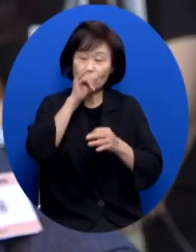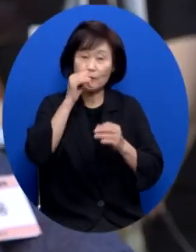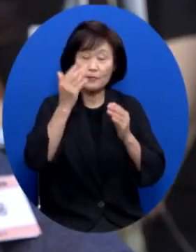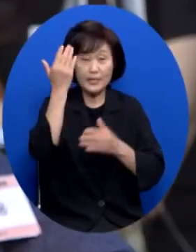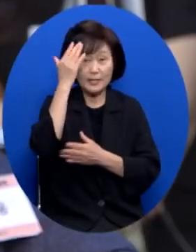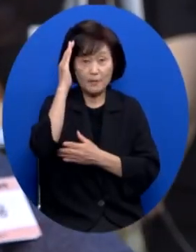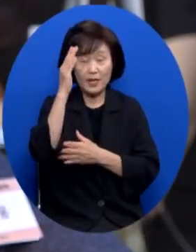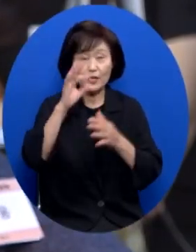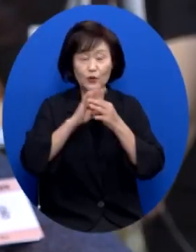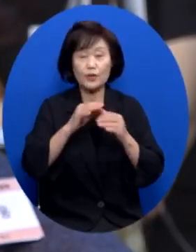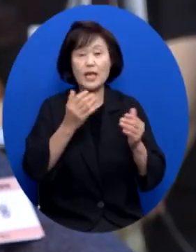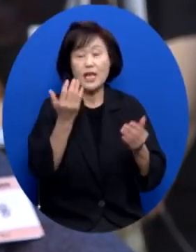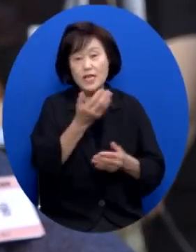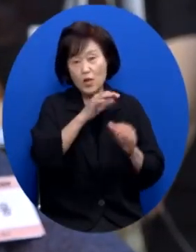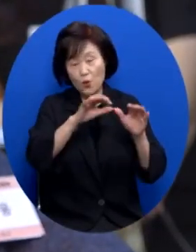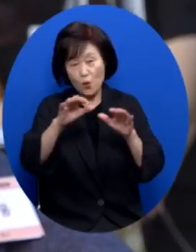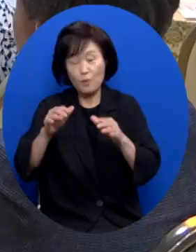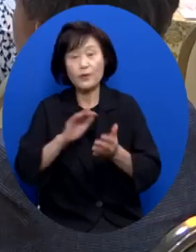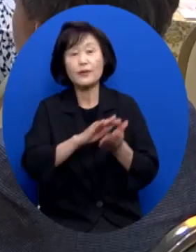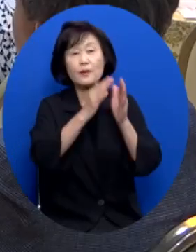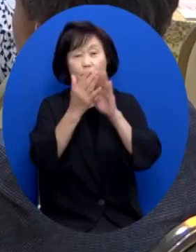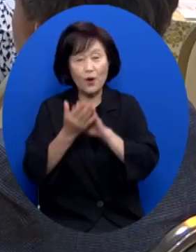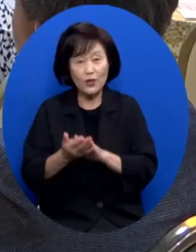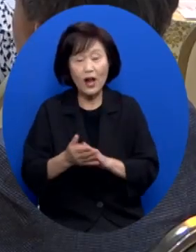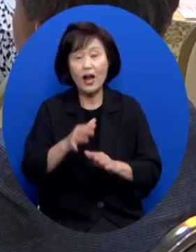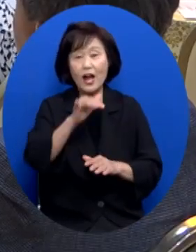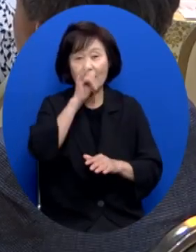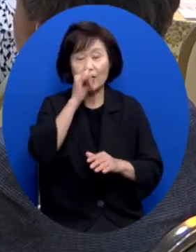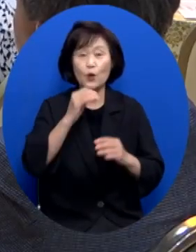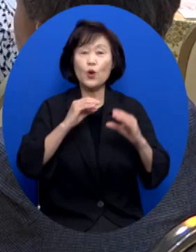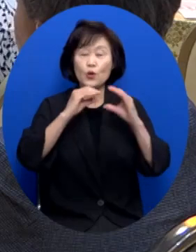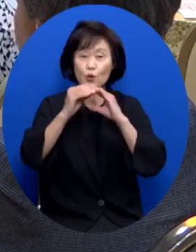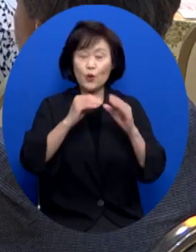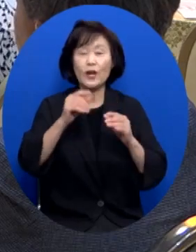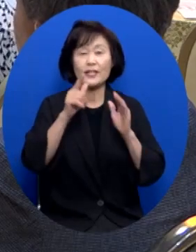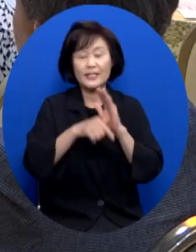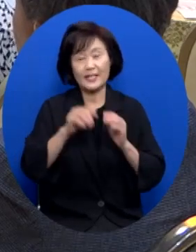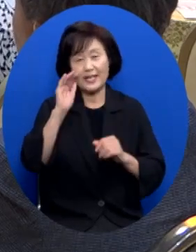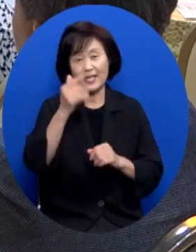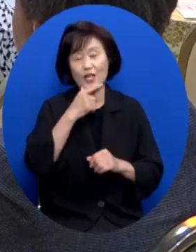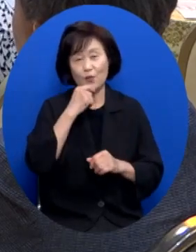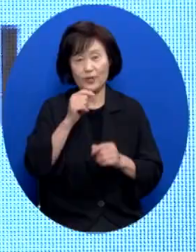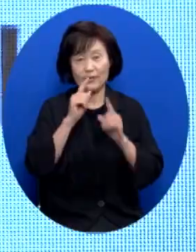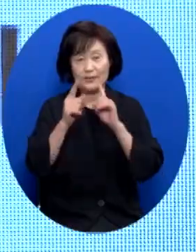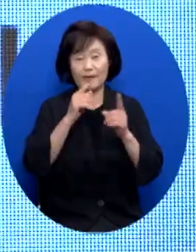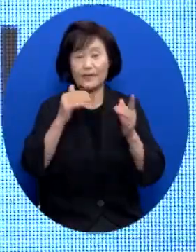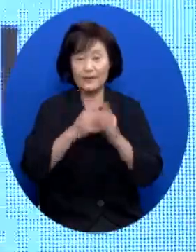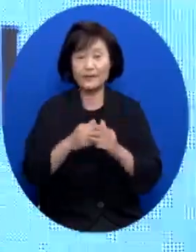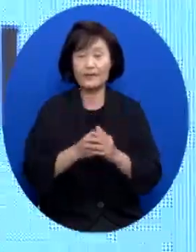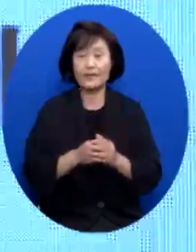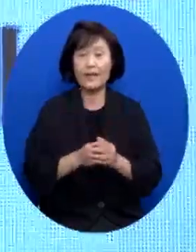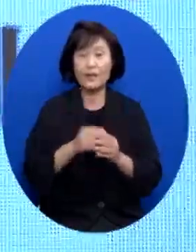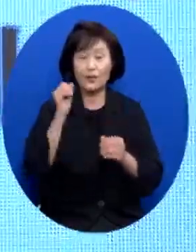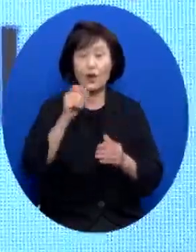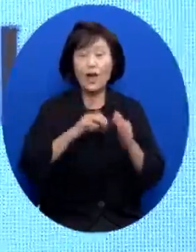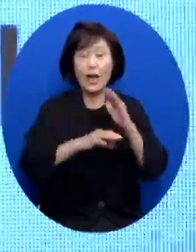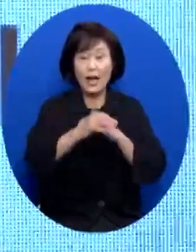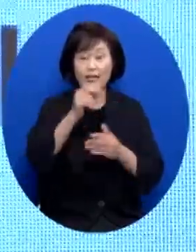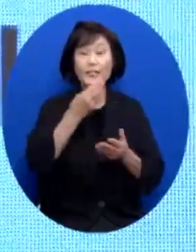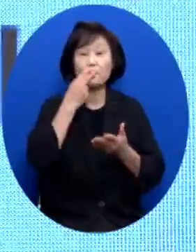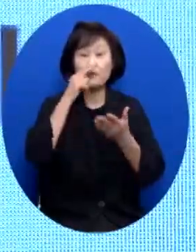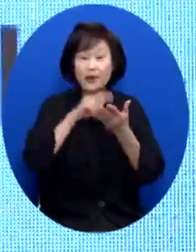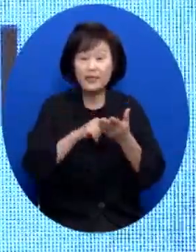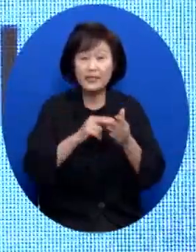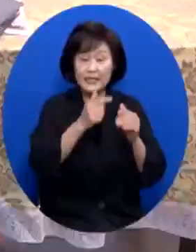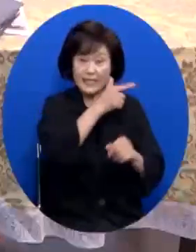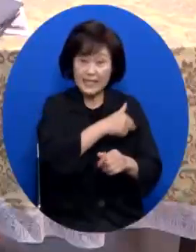통해 일터의 변화를 일으키고 힐링과 소통하는 시간이 되길 바란다고 말했습니다. 이어 아침 편지 문화재단